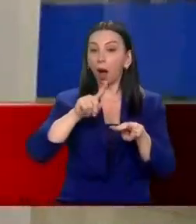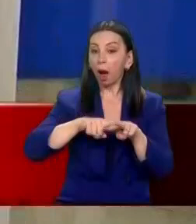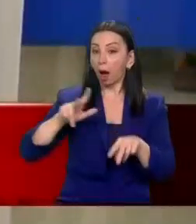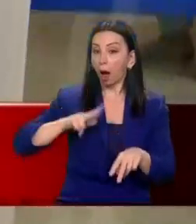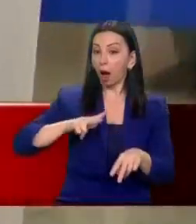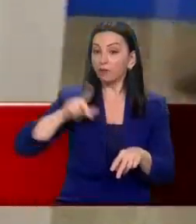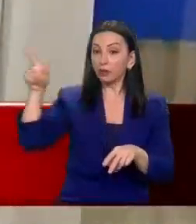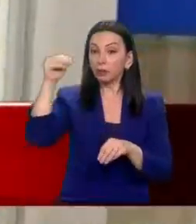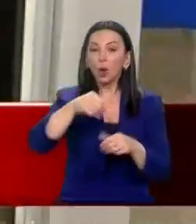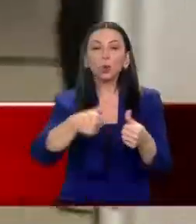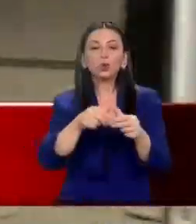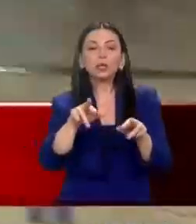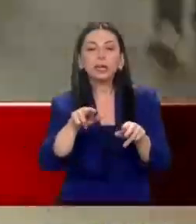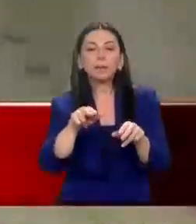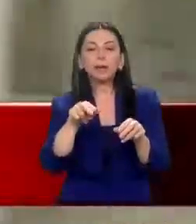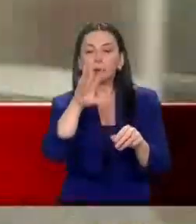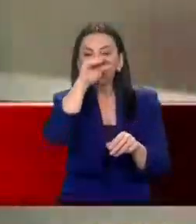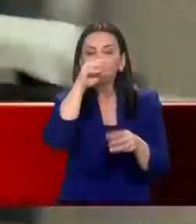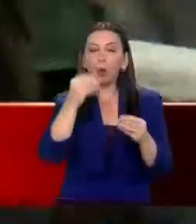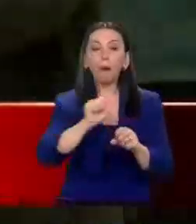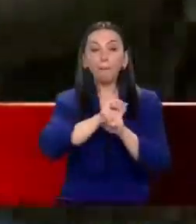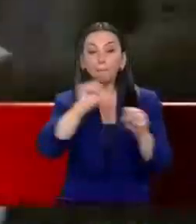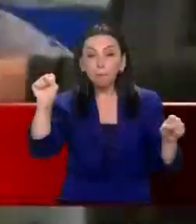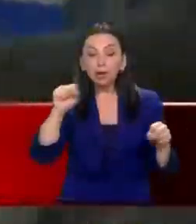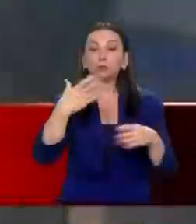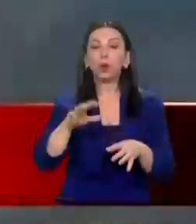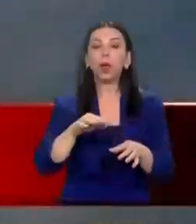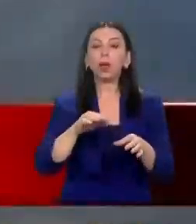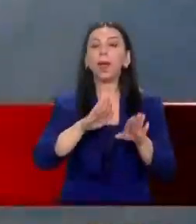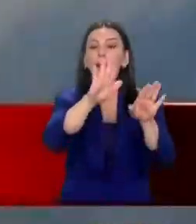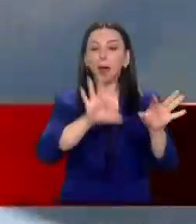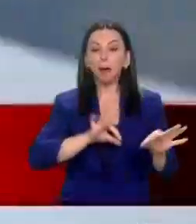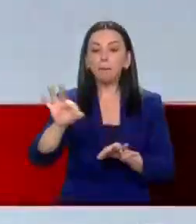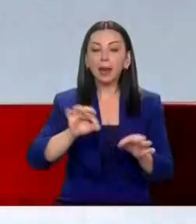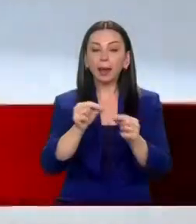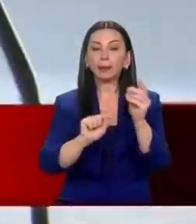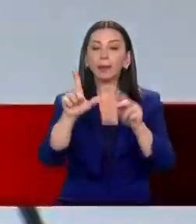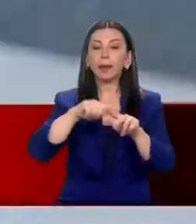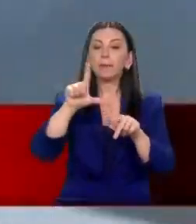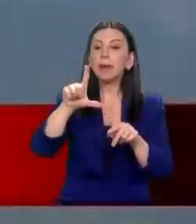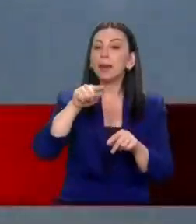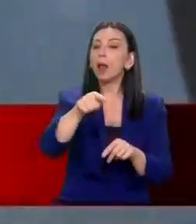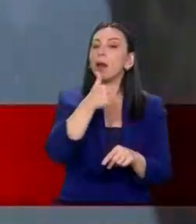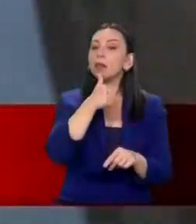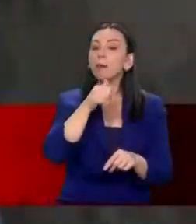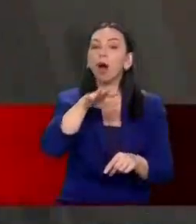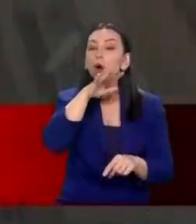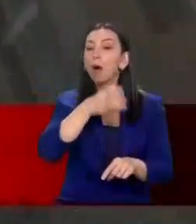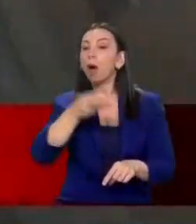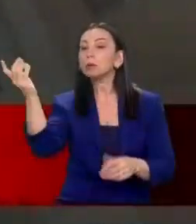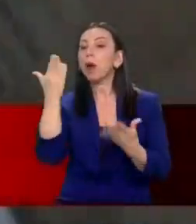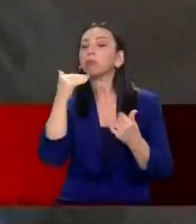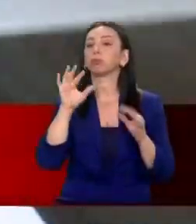eden, kocası rolüne bürünen ve patlayıcıyı temin edip eylemi de planlayan Bilal Hasan'ı yurt dışına kaçamadan yakalamaya çalışıyor.